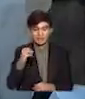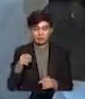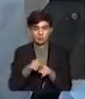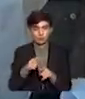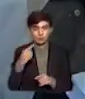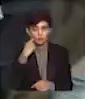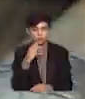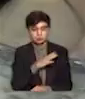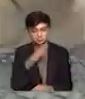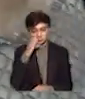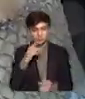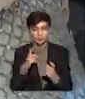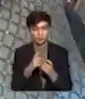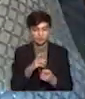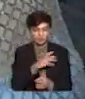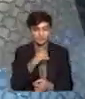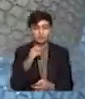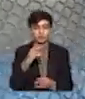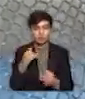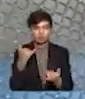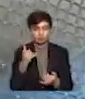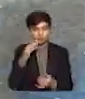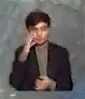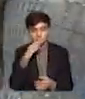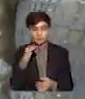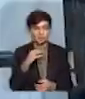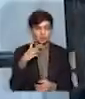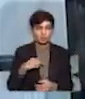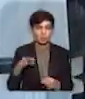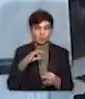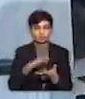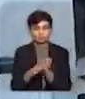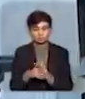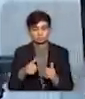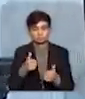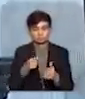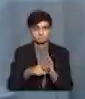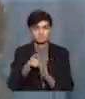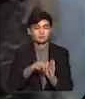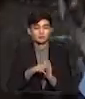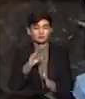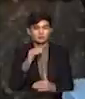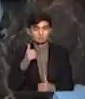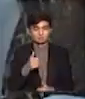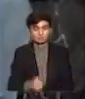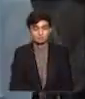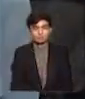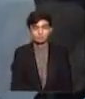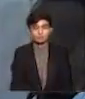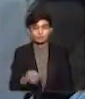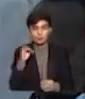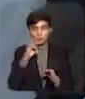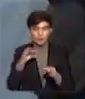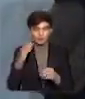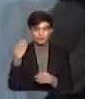уақыт өкпелеп жүрді. Бірақ бүгінде әке мен қыздың арасындағы қарым-қатынасы жақсарған. Бәрі жақсы, ол жайлы қозғамай